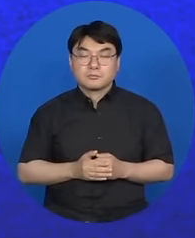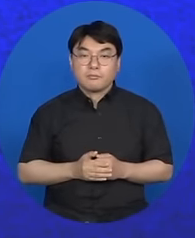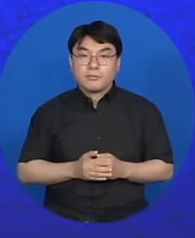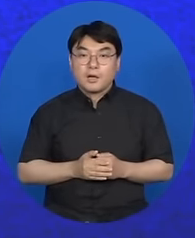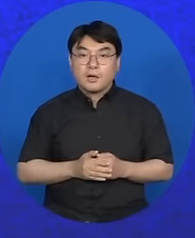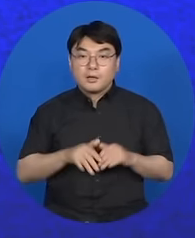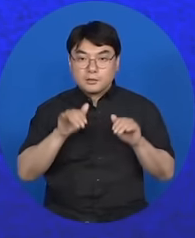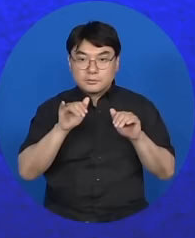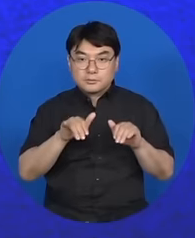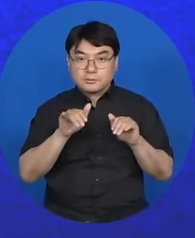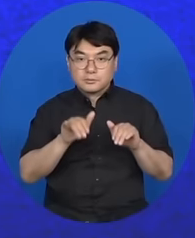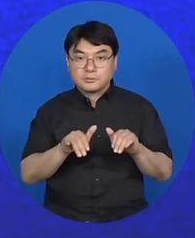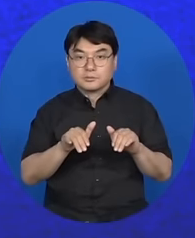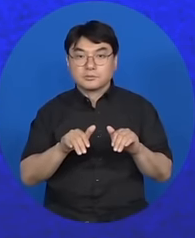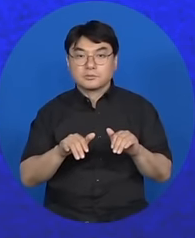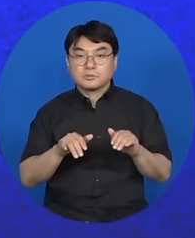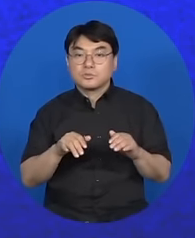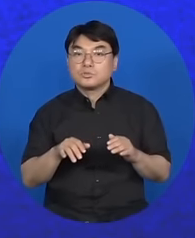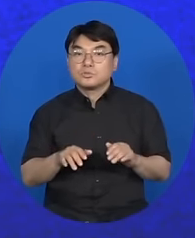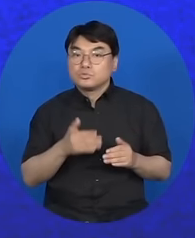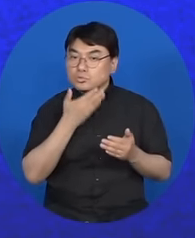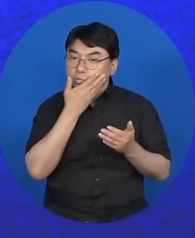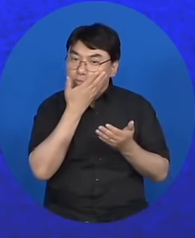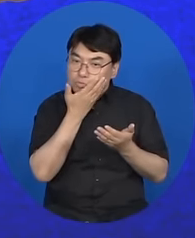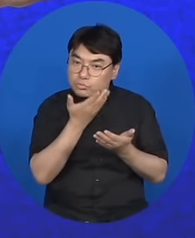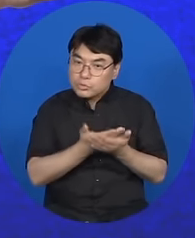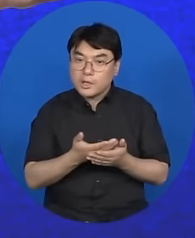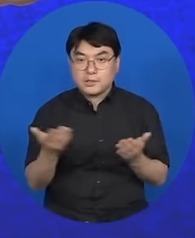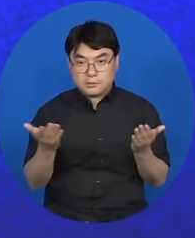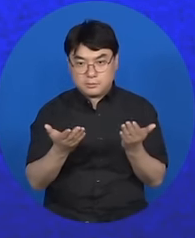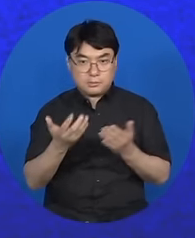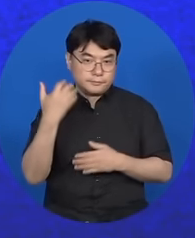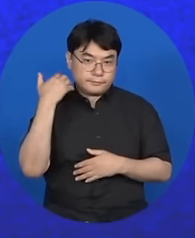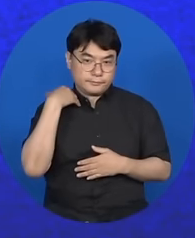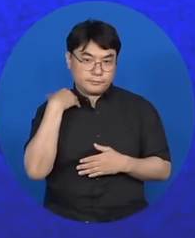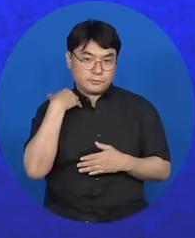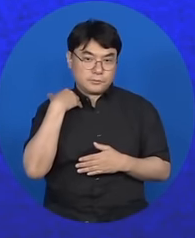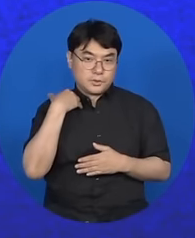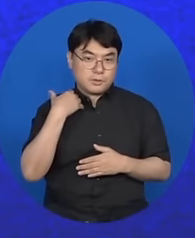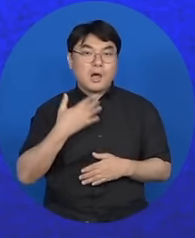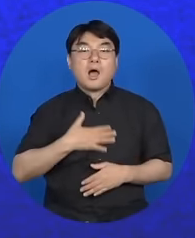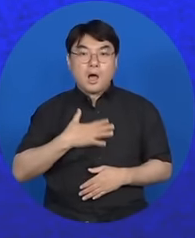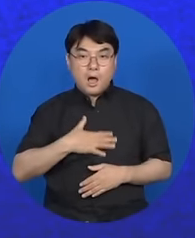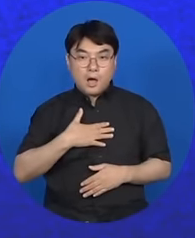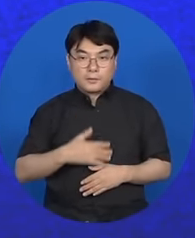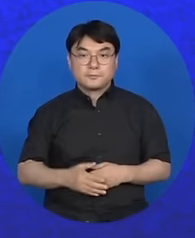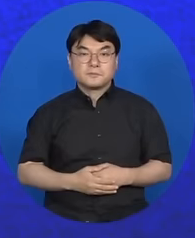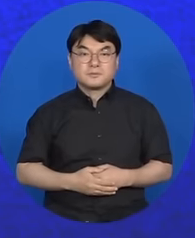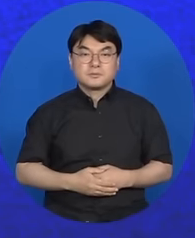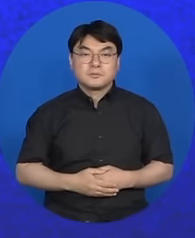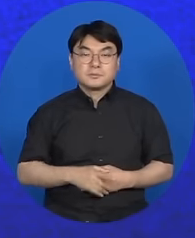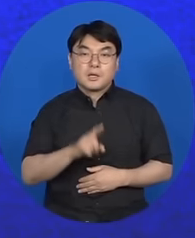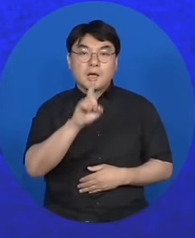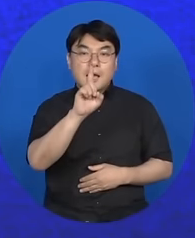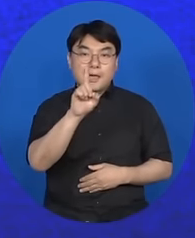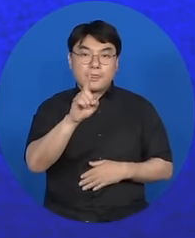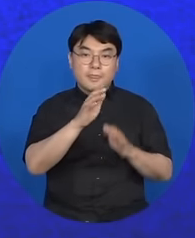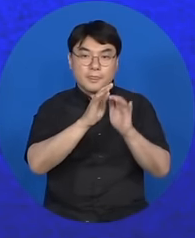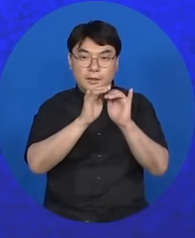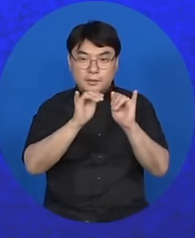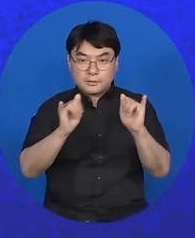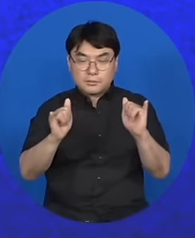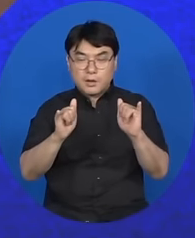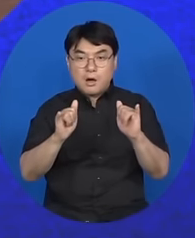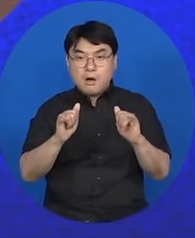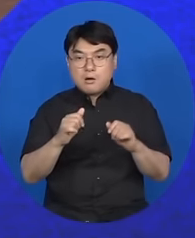원인이라고 하기에는 어렵겠지만 그래도 중요한 역할을 감당했다는 것을 우리는 알 수가 있어요. 그 한 사람이 이